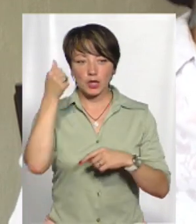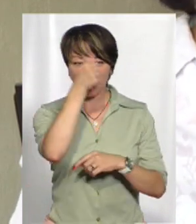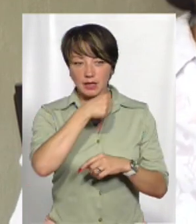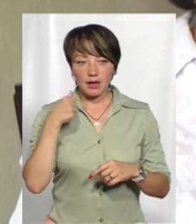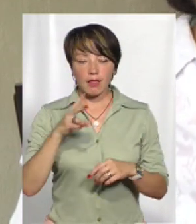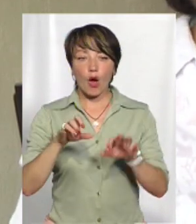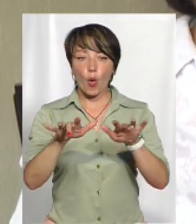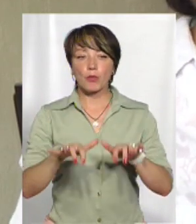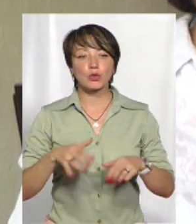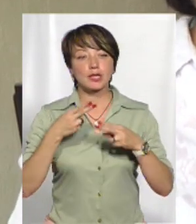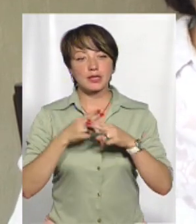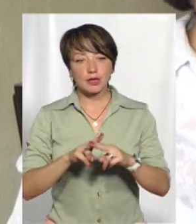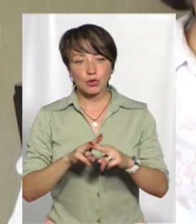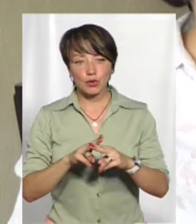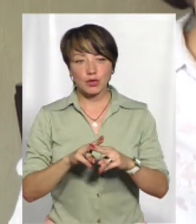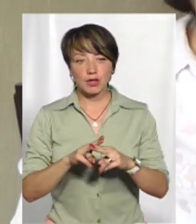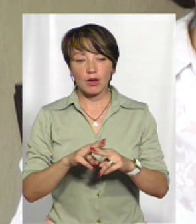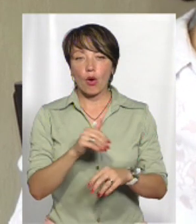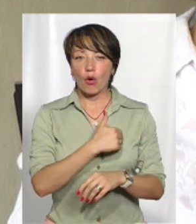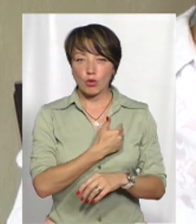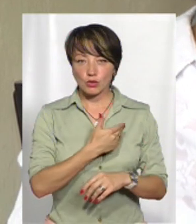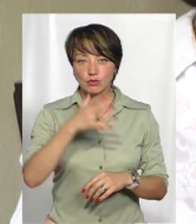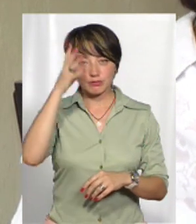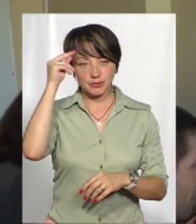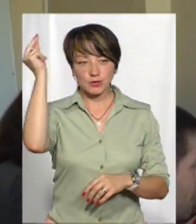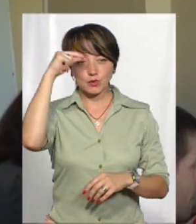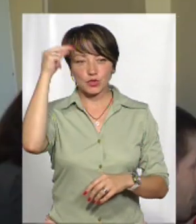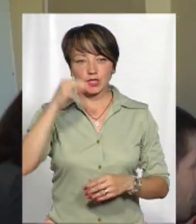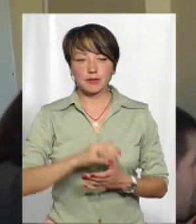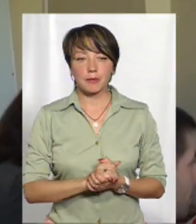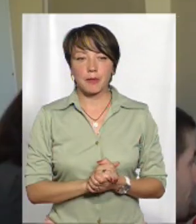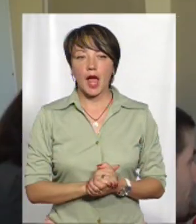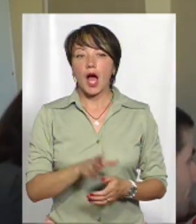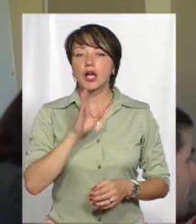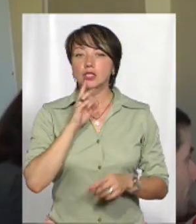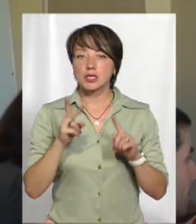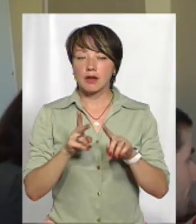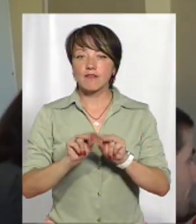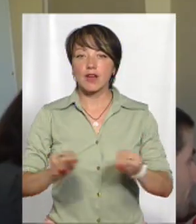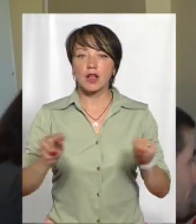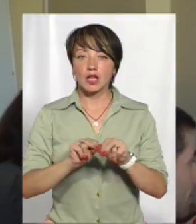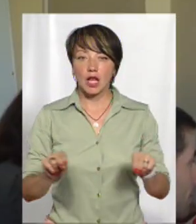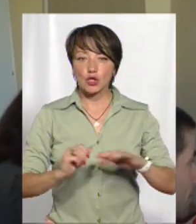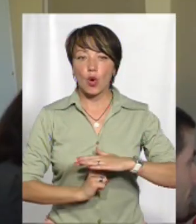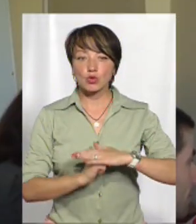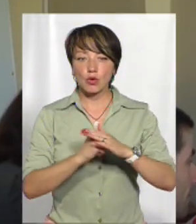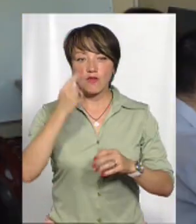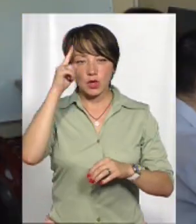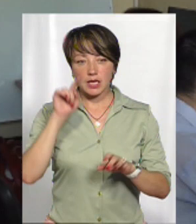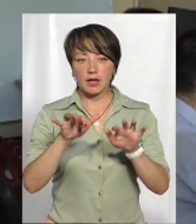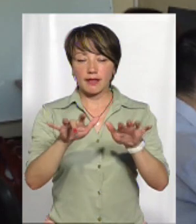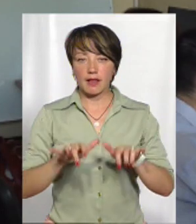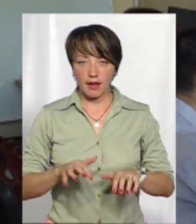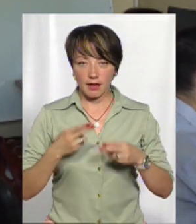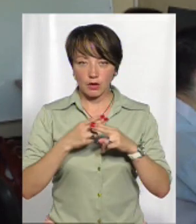на комп'ютерні технології. Хочу підучитися. Алла Площинська – викладач основ володіння оргтехнікою.